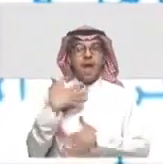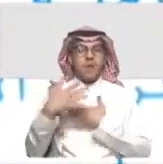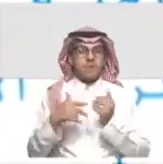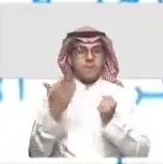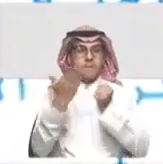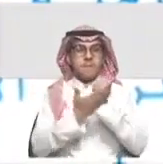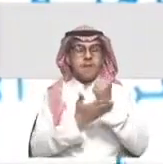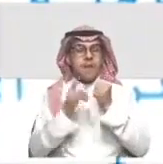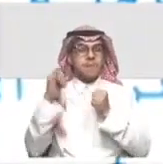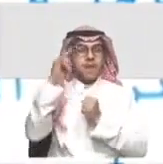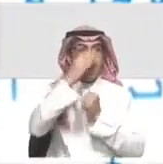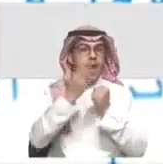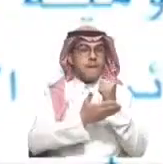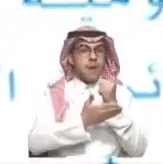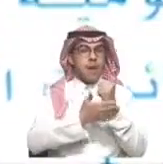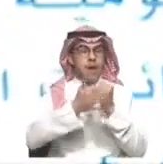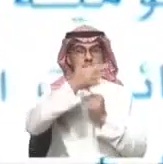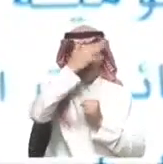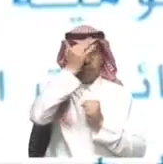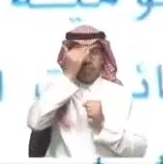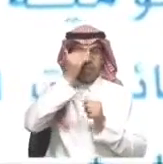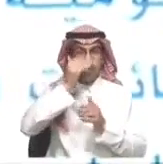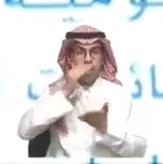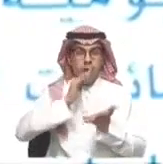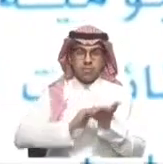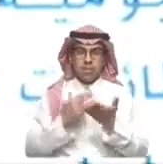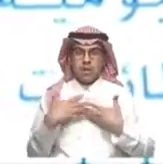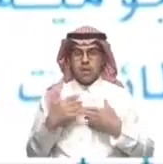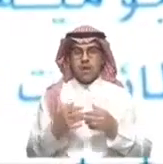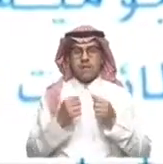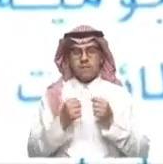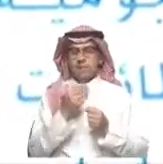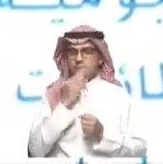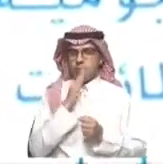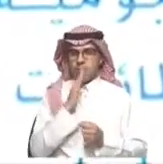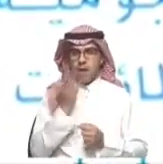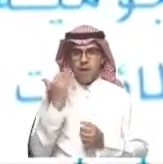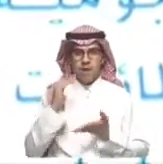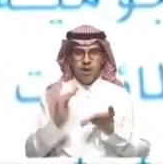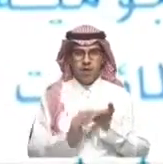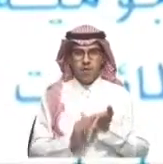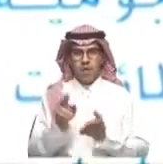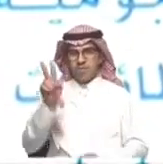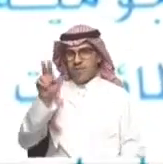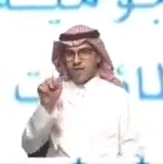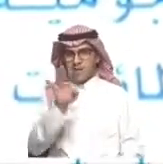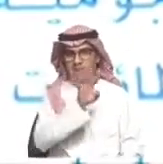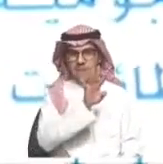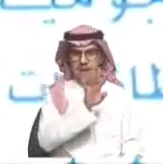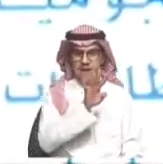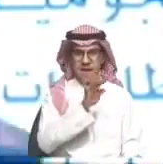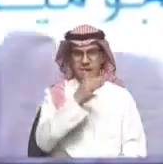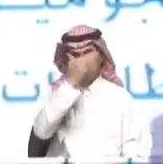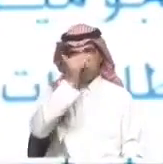أبها، وكذلك استهداف أحد العيان المدنية في محاولة لعمليات انتحارية. يوم الأربعاء كان 11 إبريل تمكن